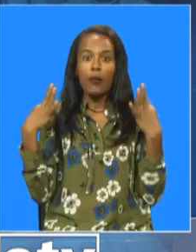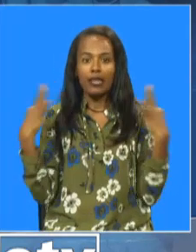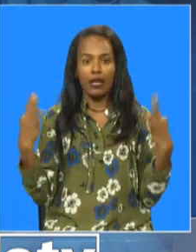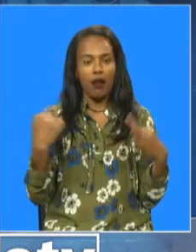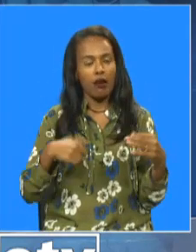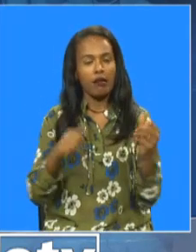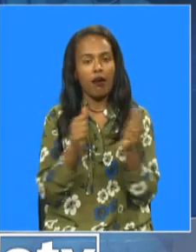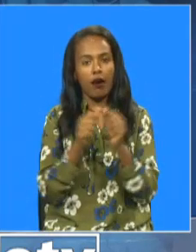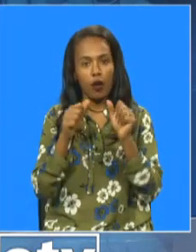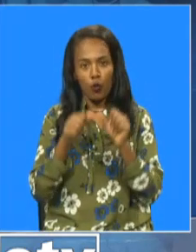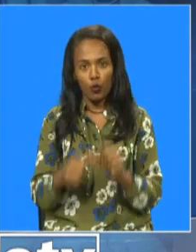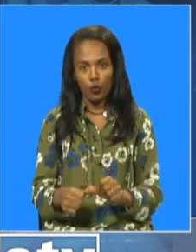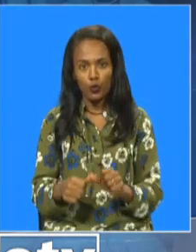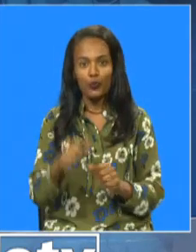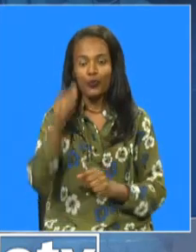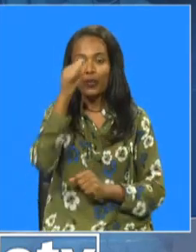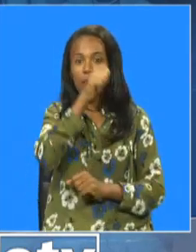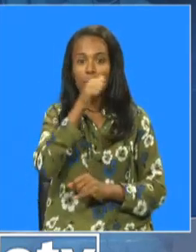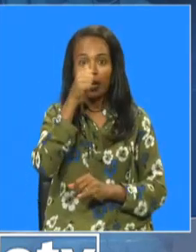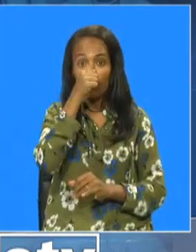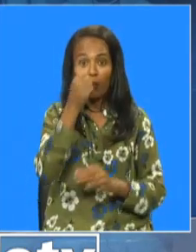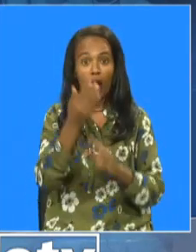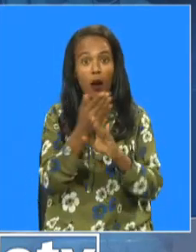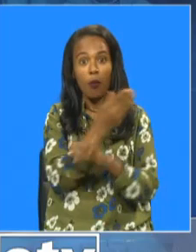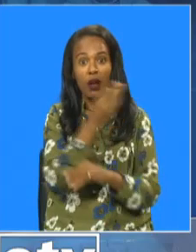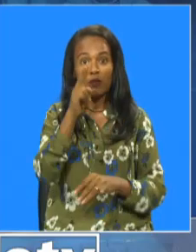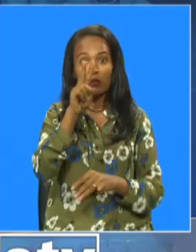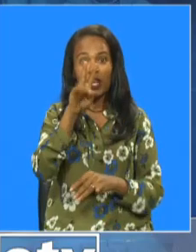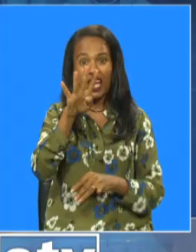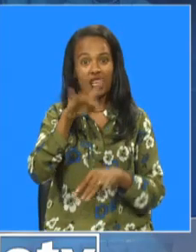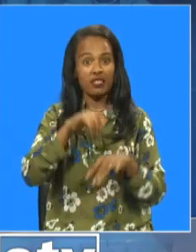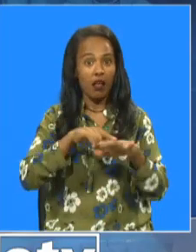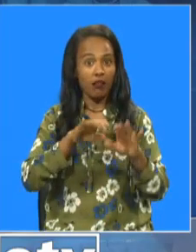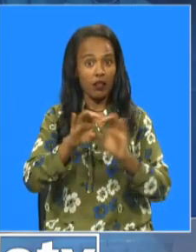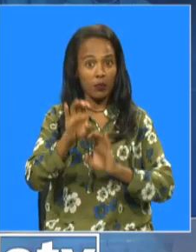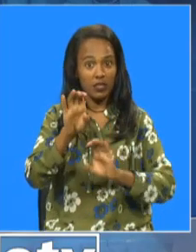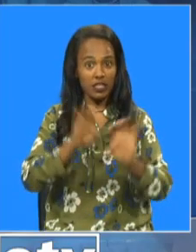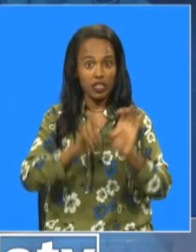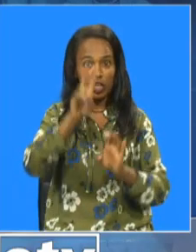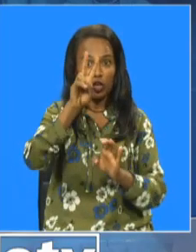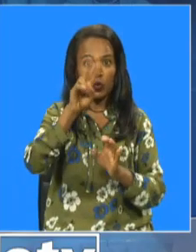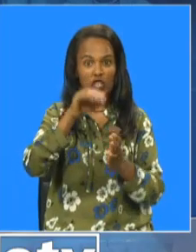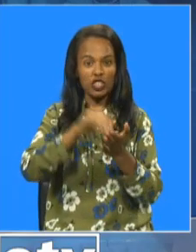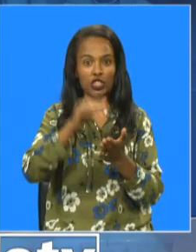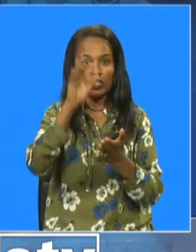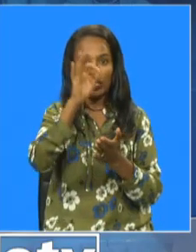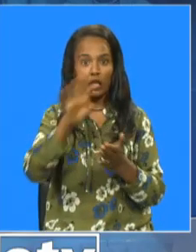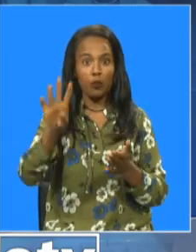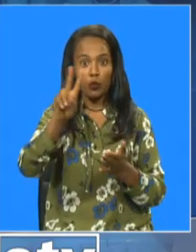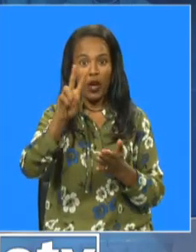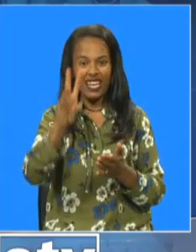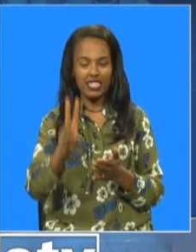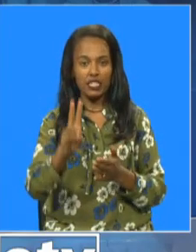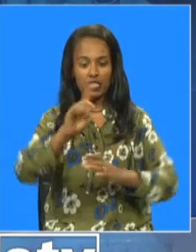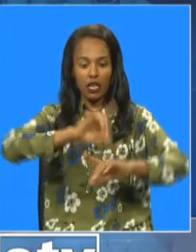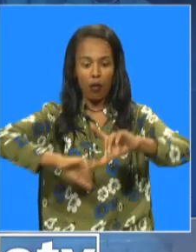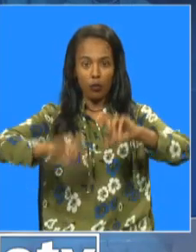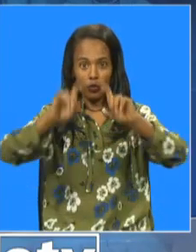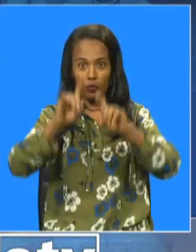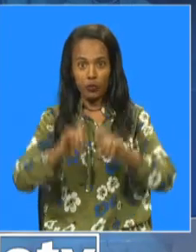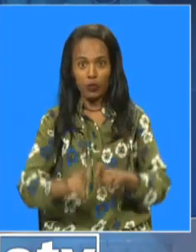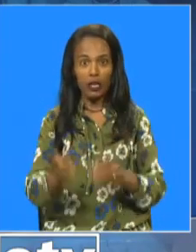አቆዩ። በኢትዮጵያ ባለፉት 24 ሰዓታት በተደረገ 2926 የላብራቶሪ ምርመራ